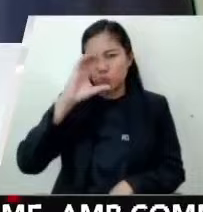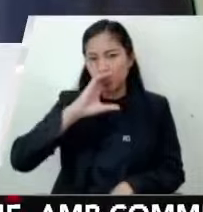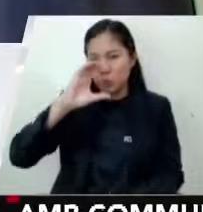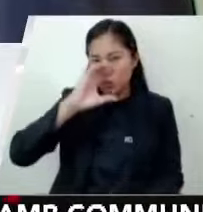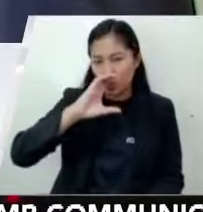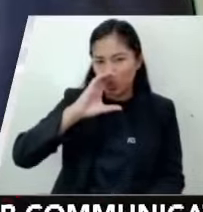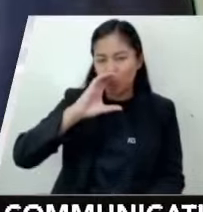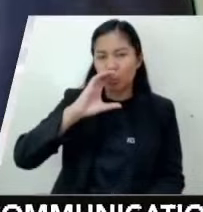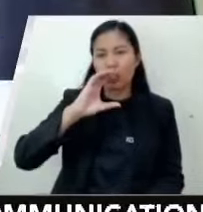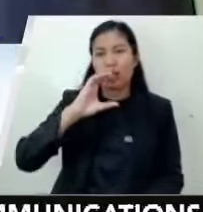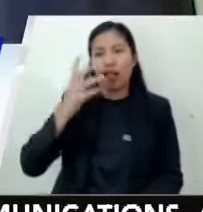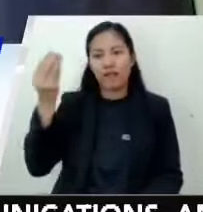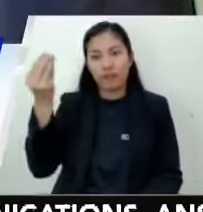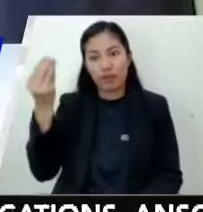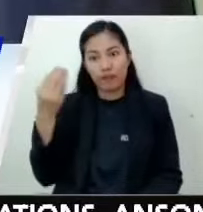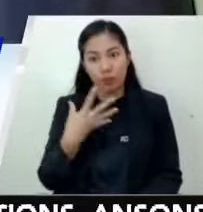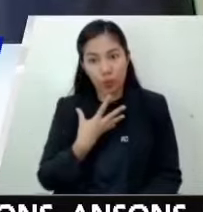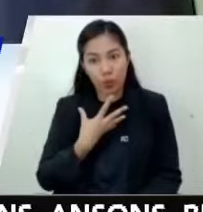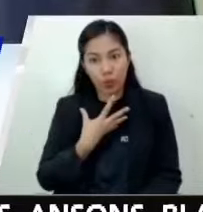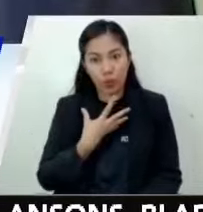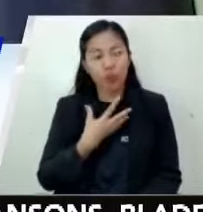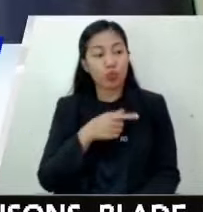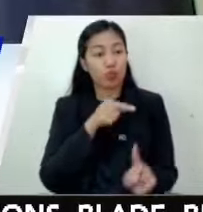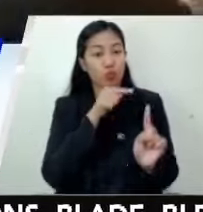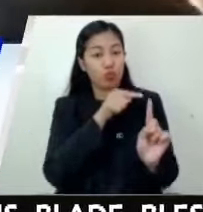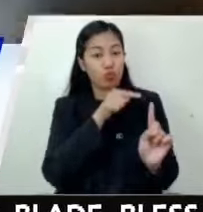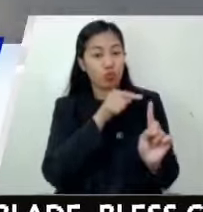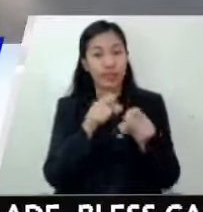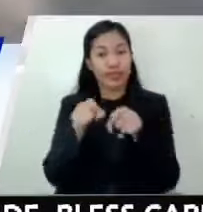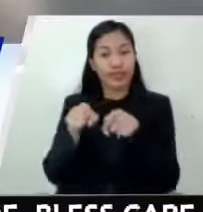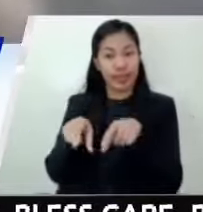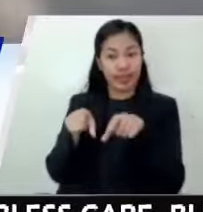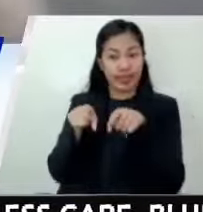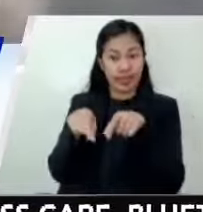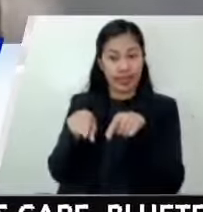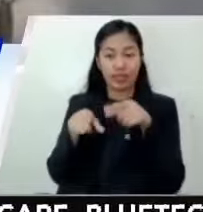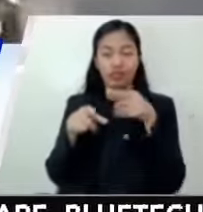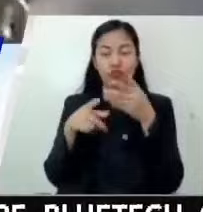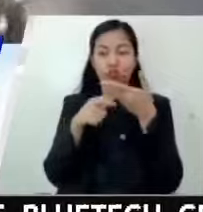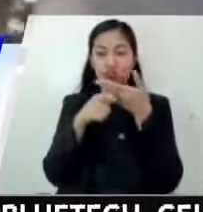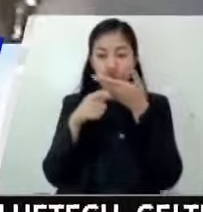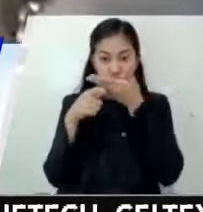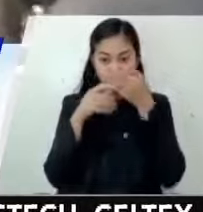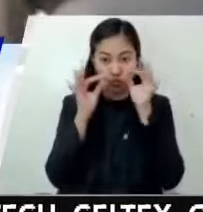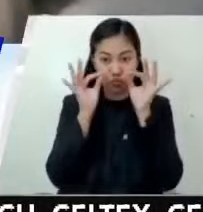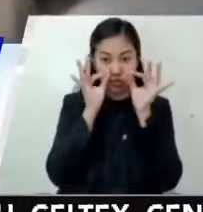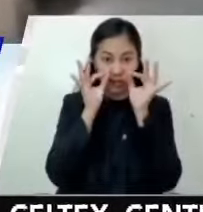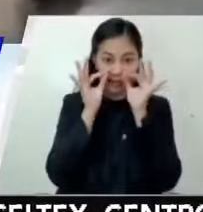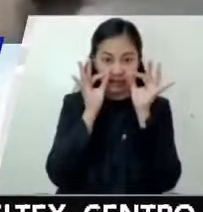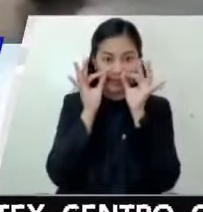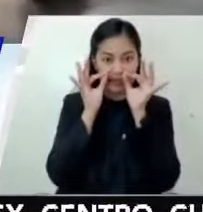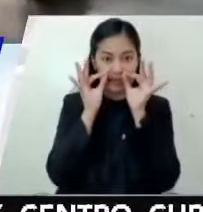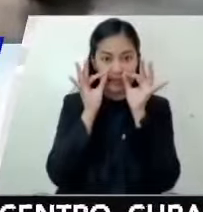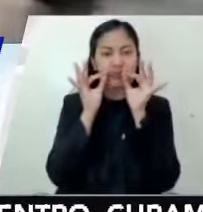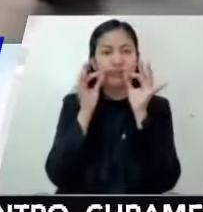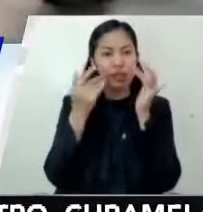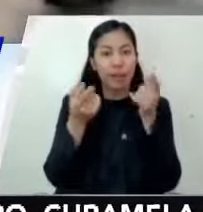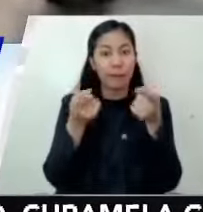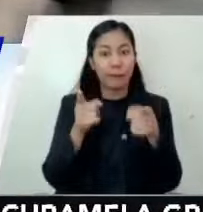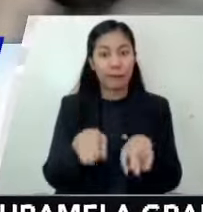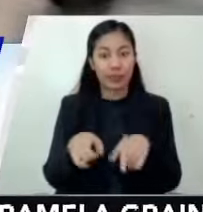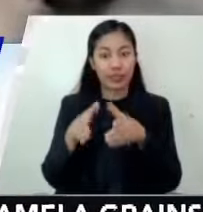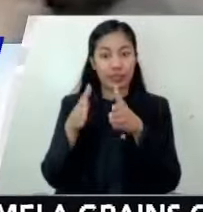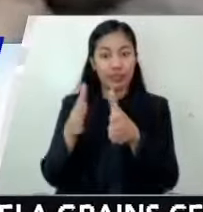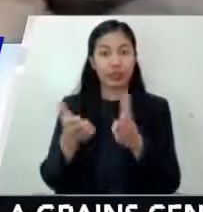information na ito ay nagbebenta ng pinagbabawal na droga. Nangyari ang bentahan sa gilid lang ng kalsada sa barangay 115